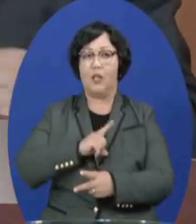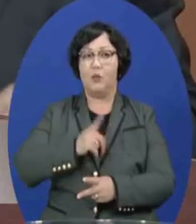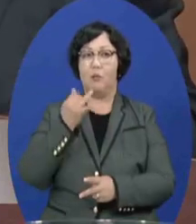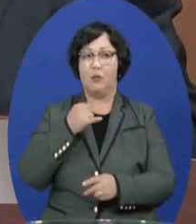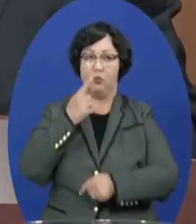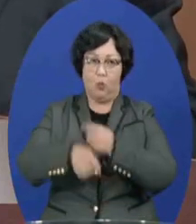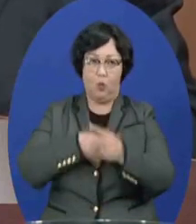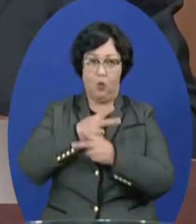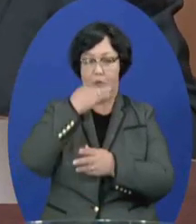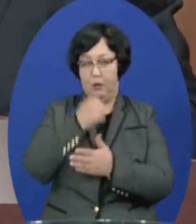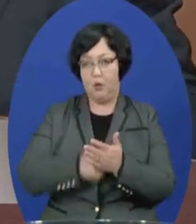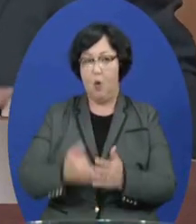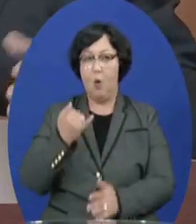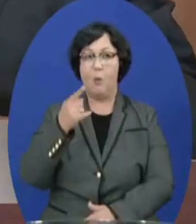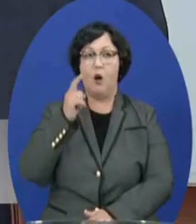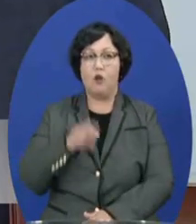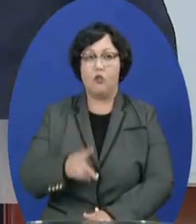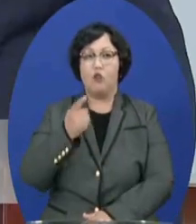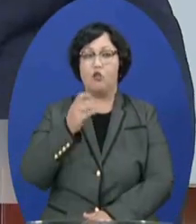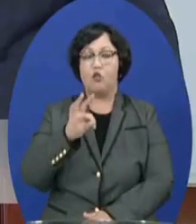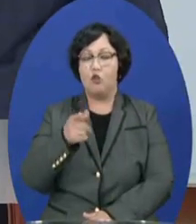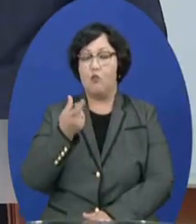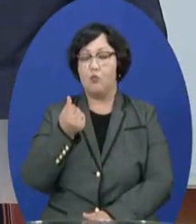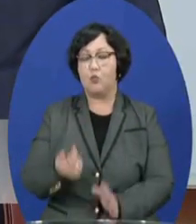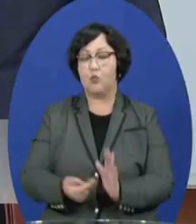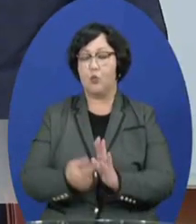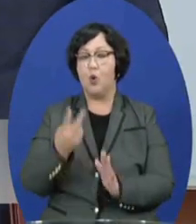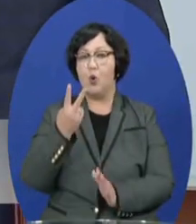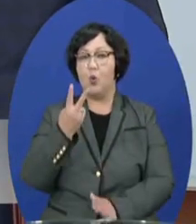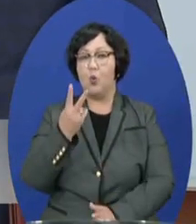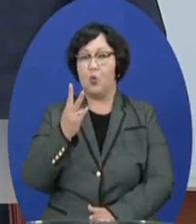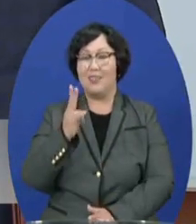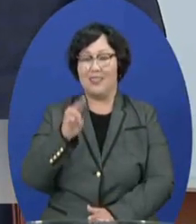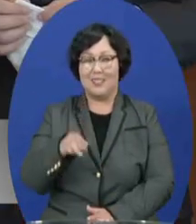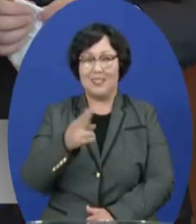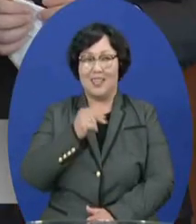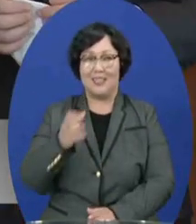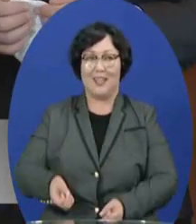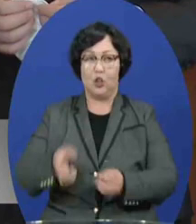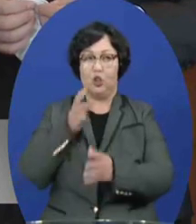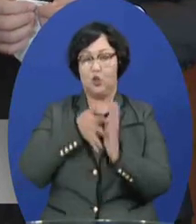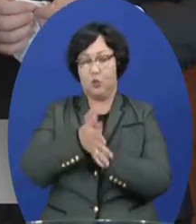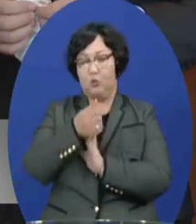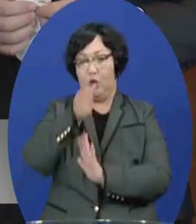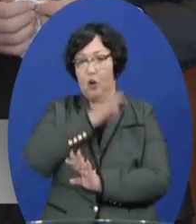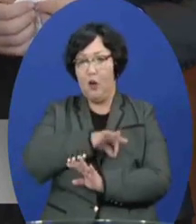хууль батлагдсанаар нийслэл хөрөнгөтэй үндэслэн үнэт цаас гаргах төсвийн орлого гадаад